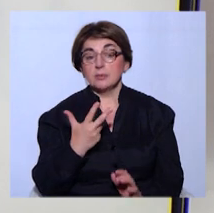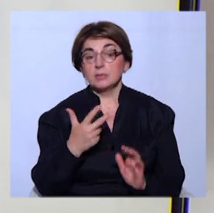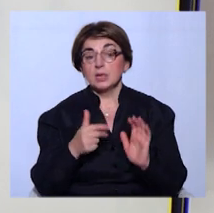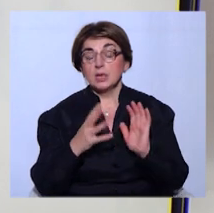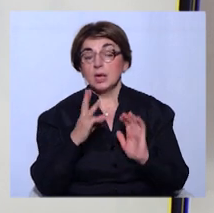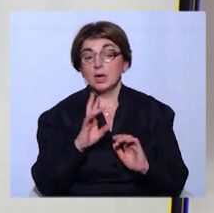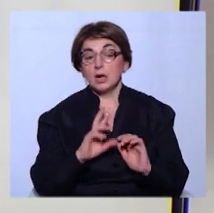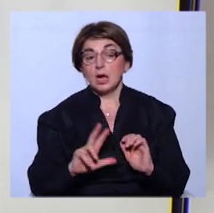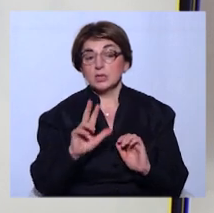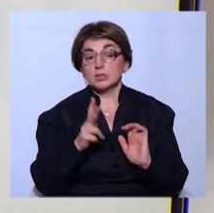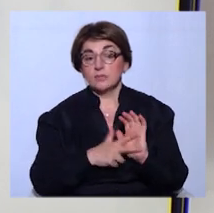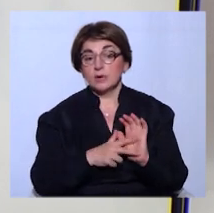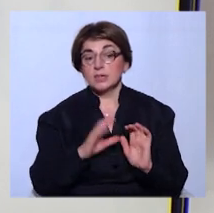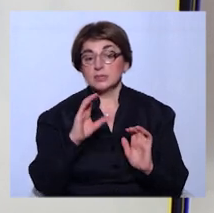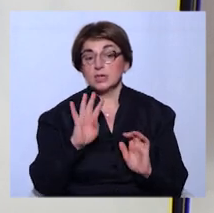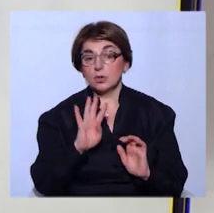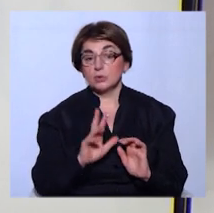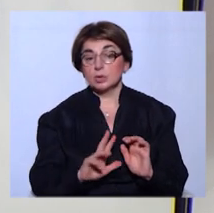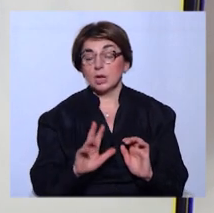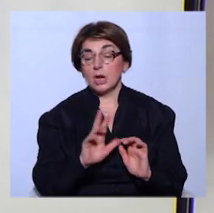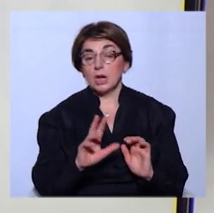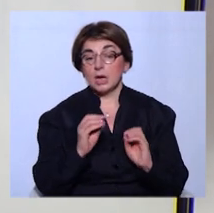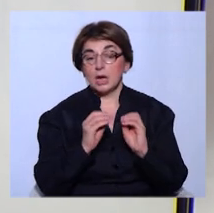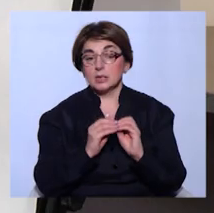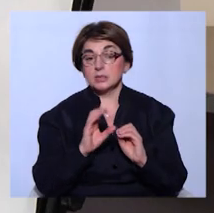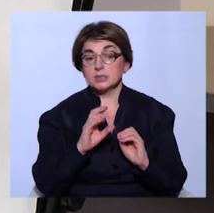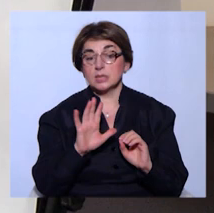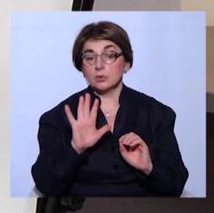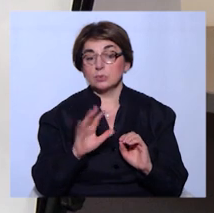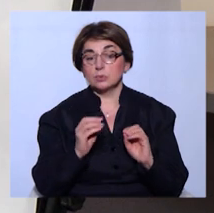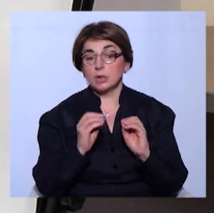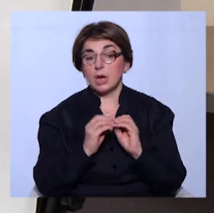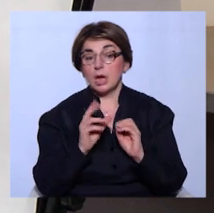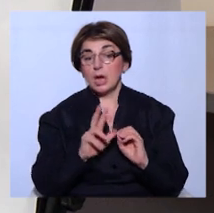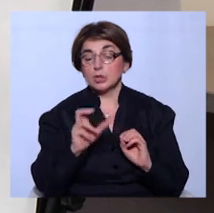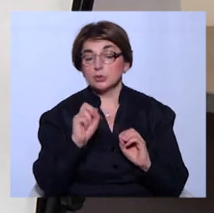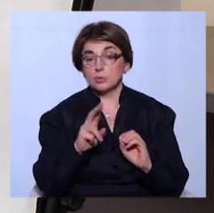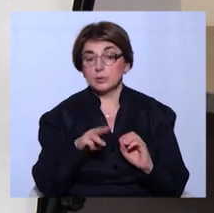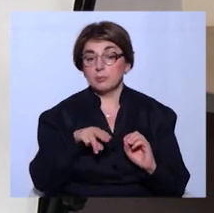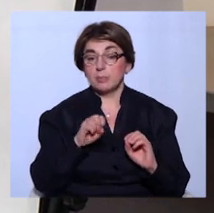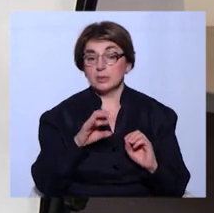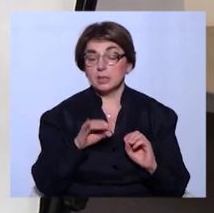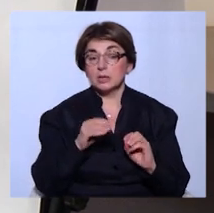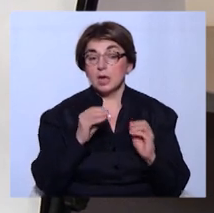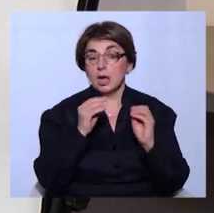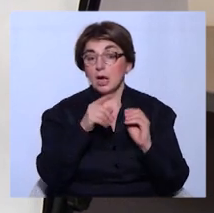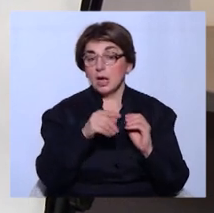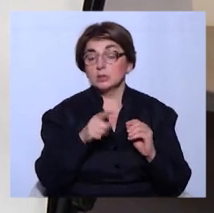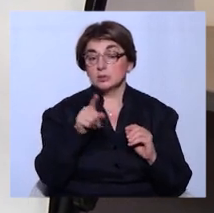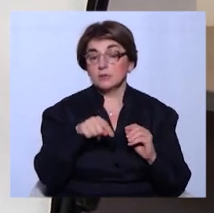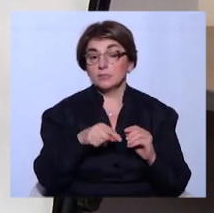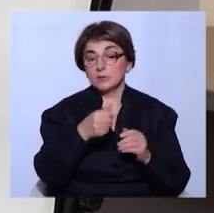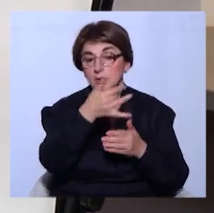C4H10 ბუტანი და C5H12 პენტანი. თუმცა 10 წევრი თქვენს მე-9 კლასის